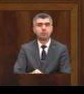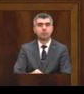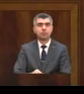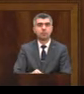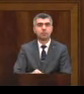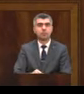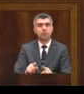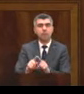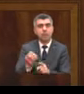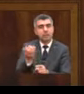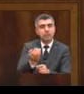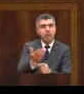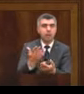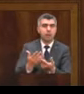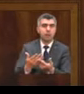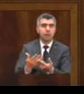يعني